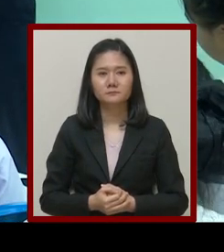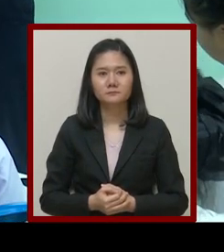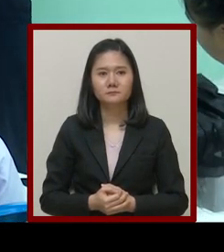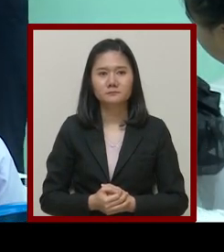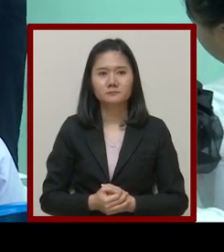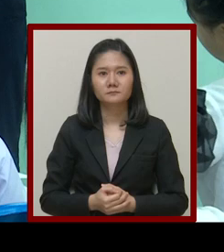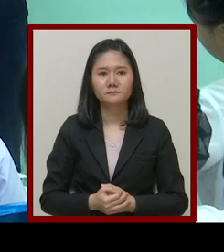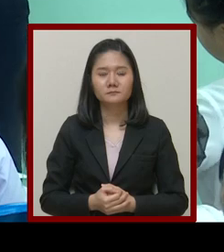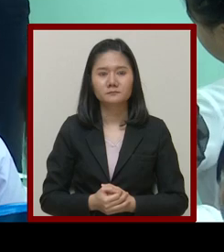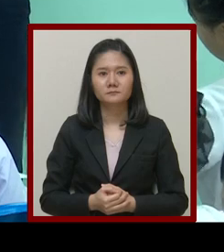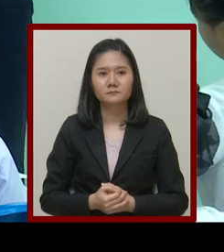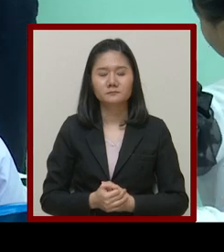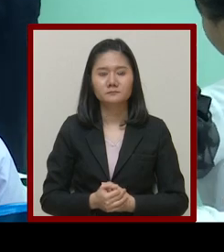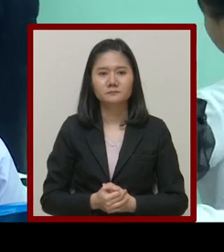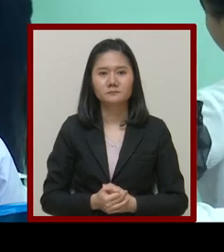ริ่มเลยค่ะ